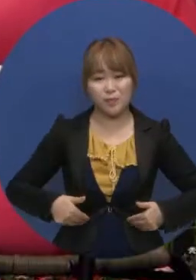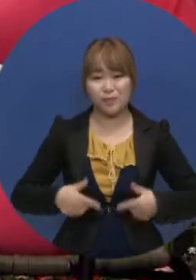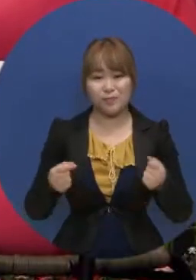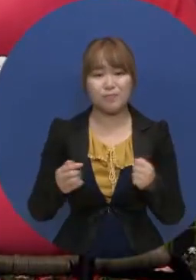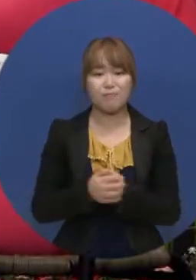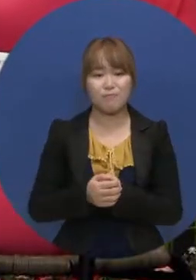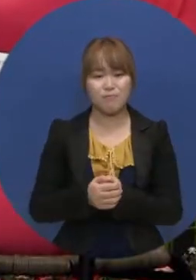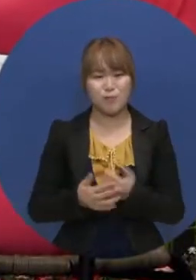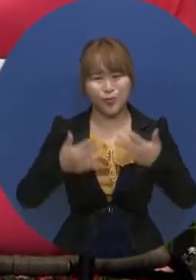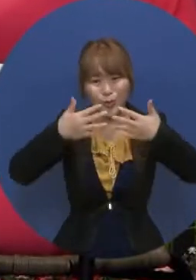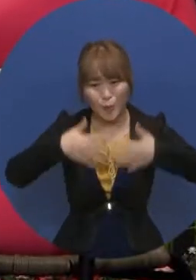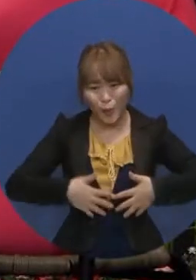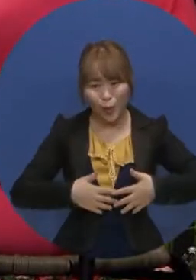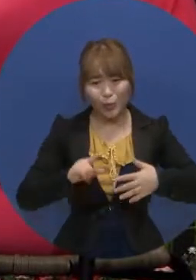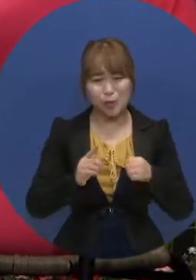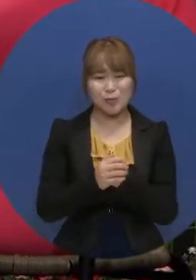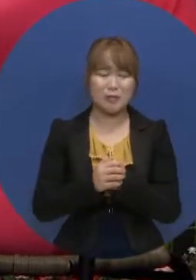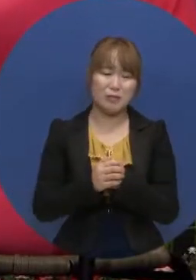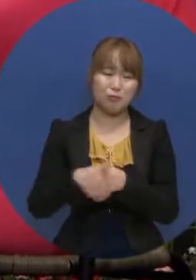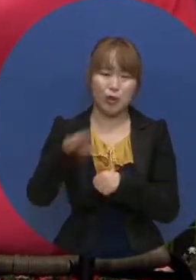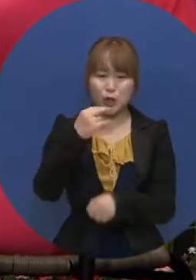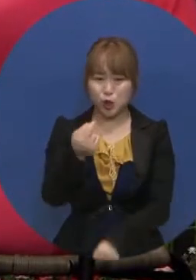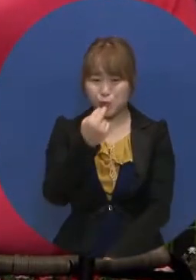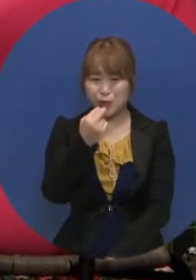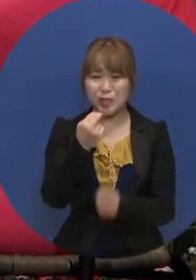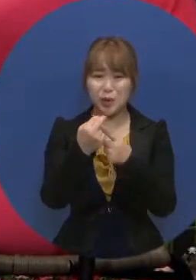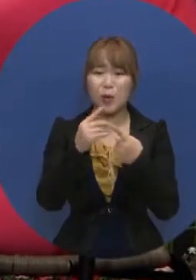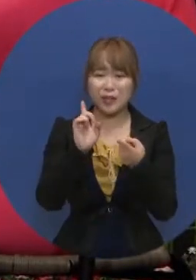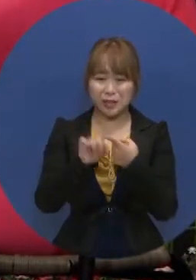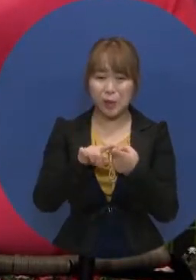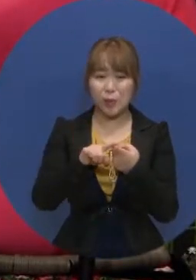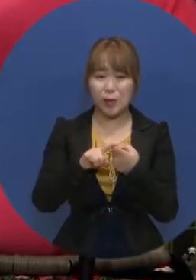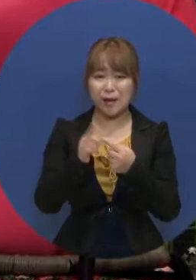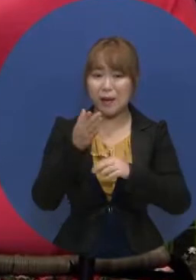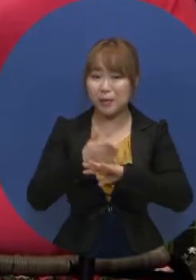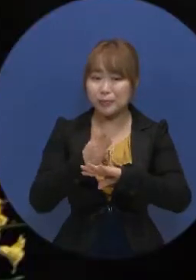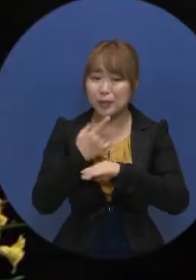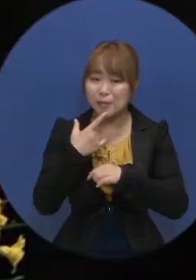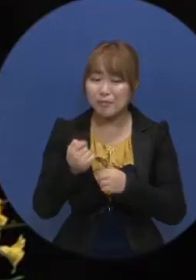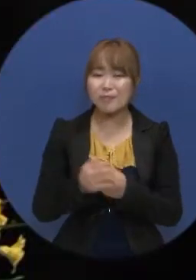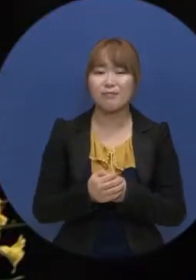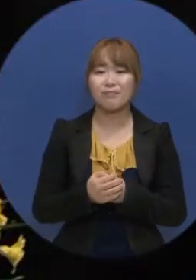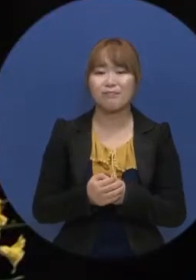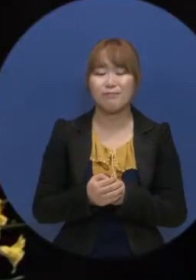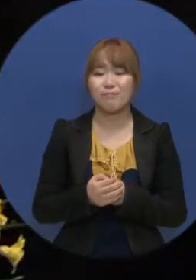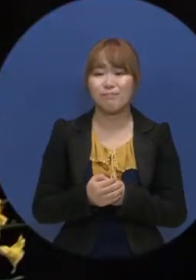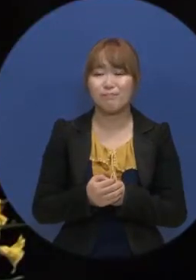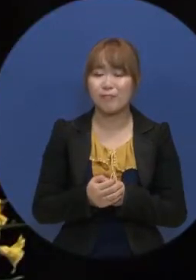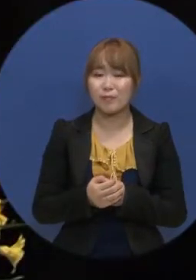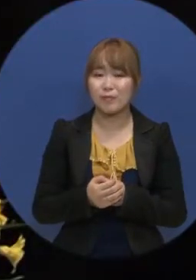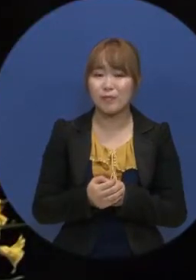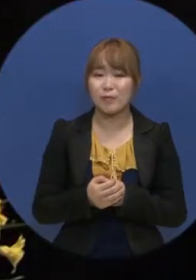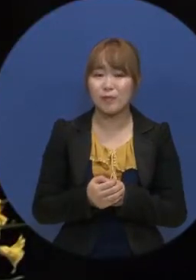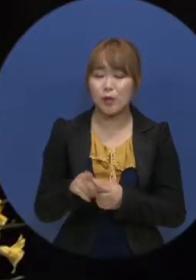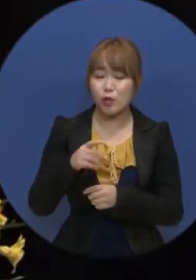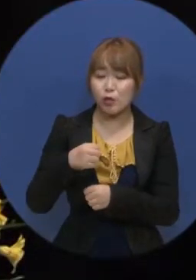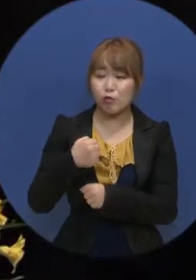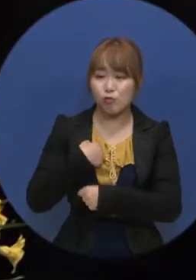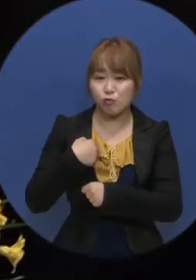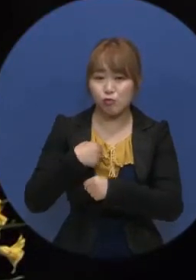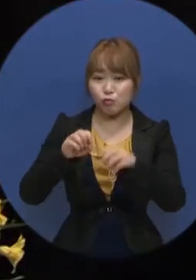그러니까요. 조건이라는 건 뭐 우리가 숨 쉬는 것 자체가 감사한 일 아닙니까? 네네, 네, 그렇죠. 이사님, 그 육군본부